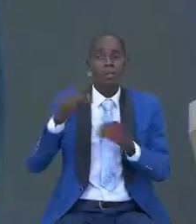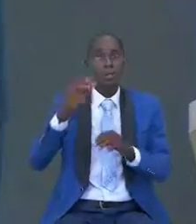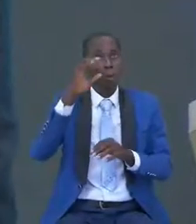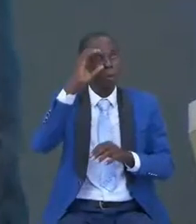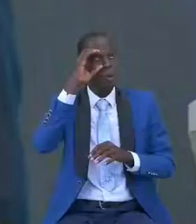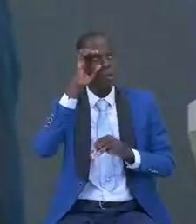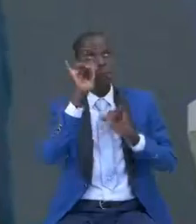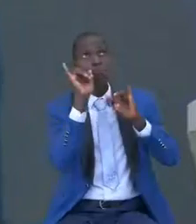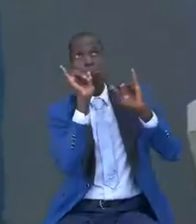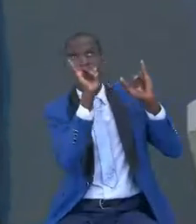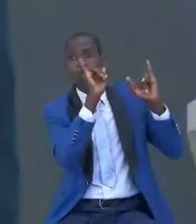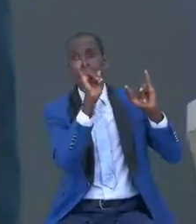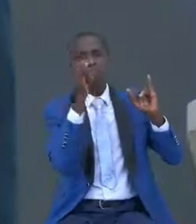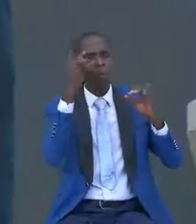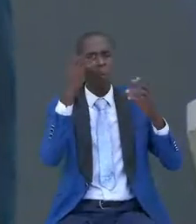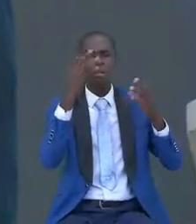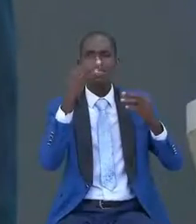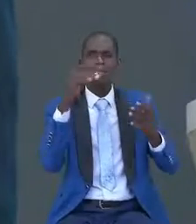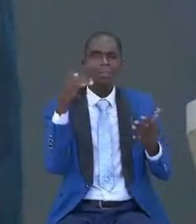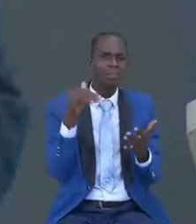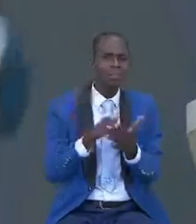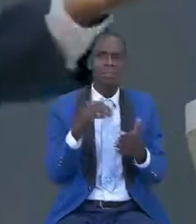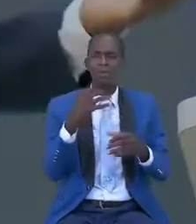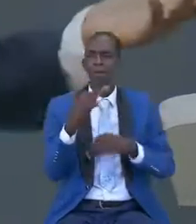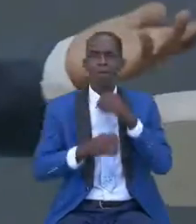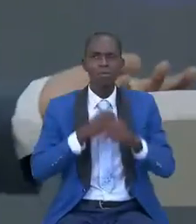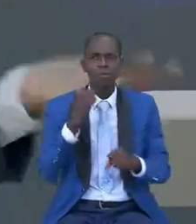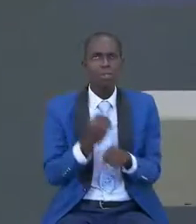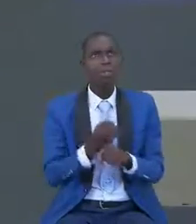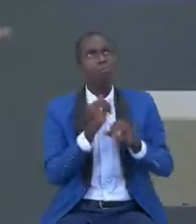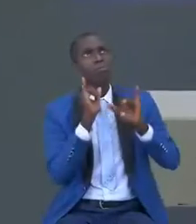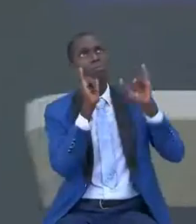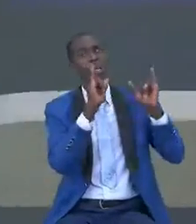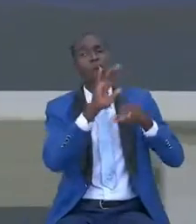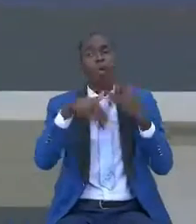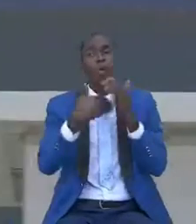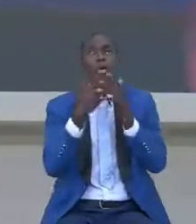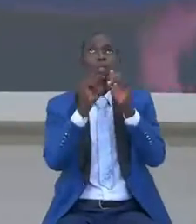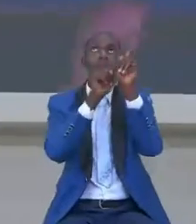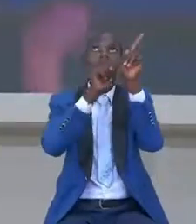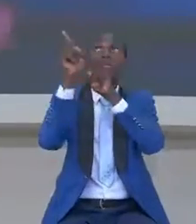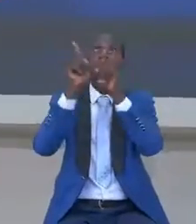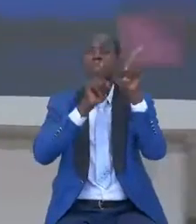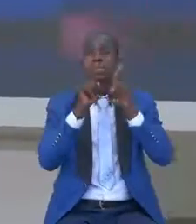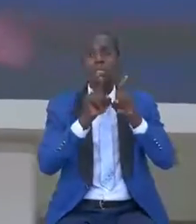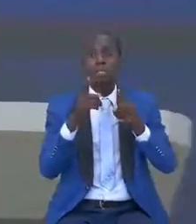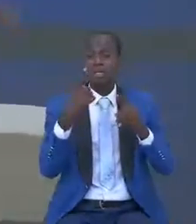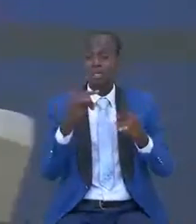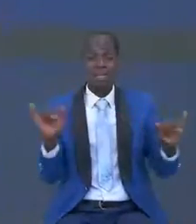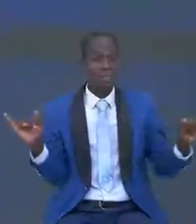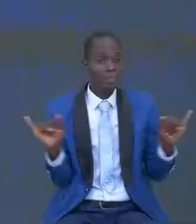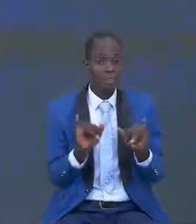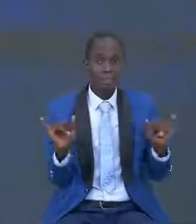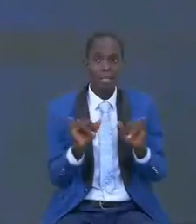soleil est resté là-bas pendant ces milliers d'années? Ces étoiles, les mêmes